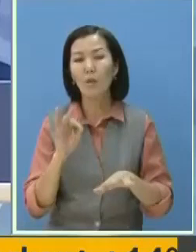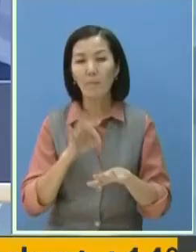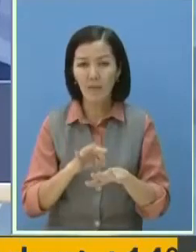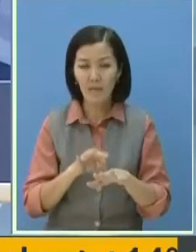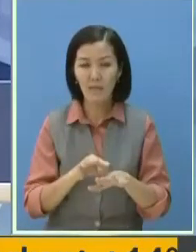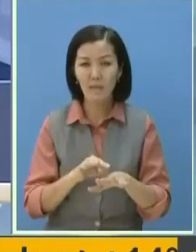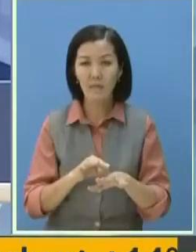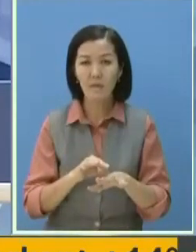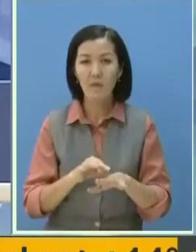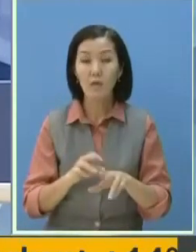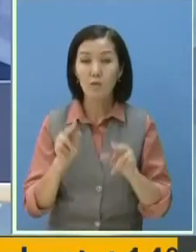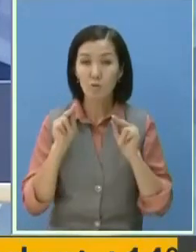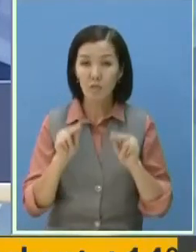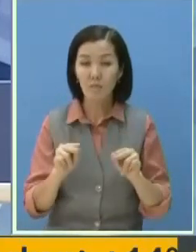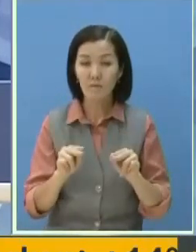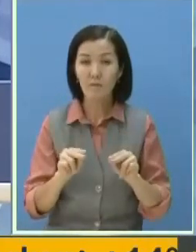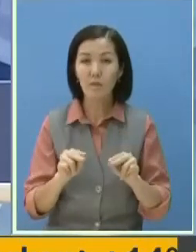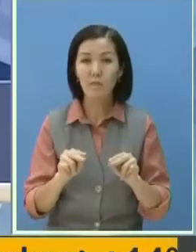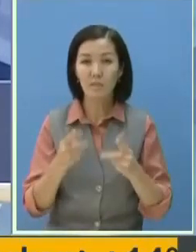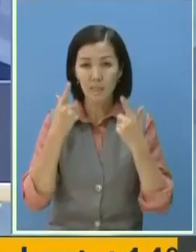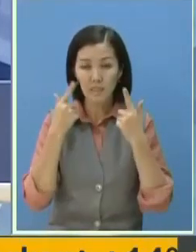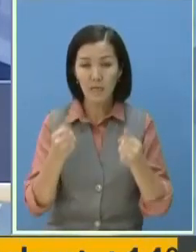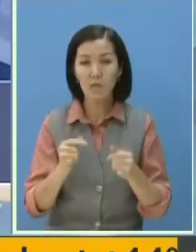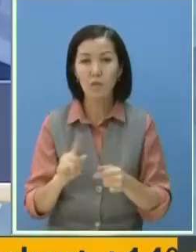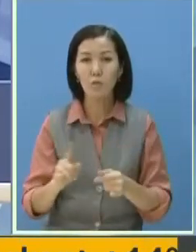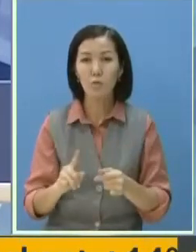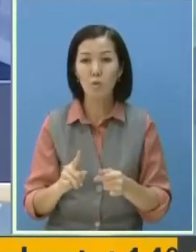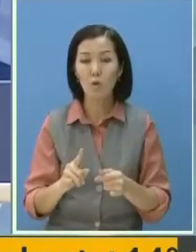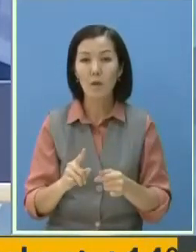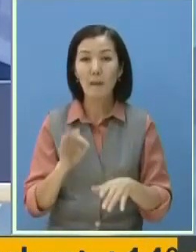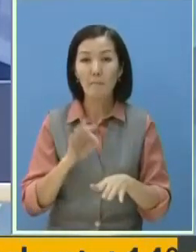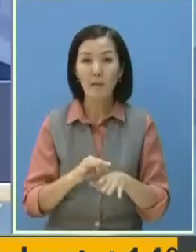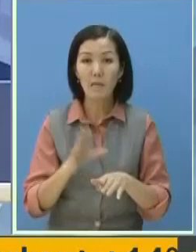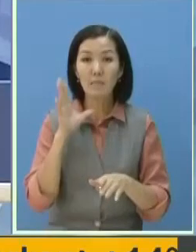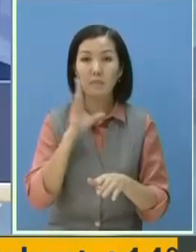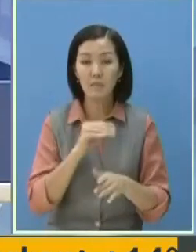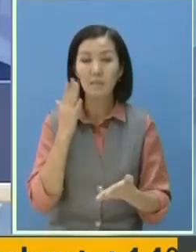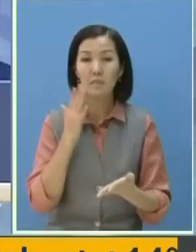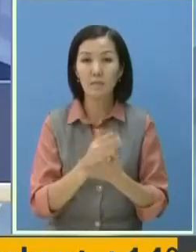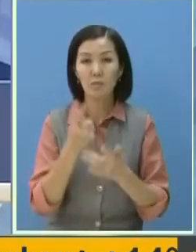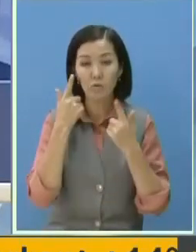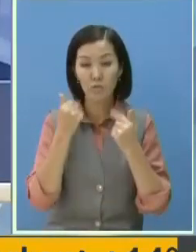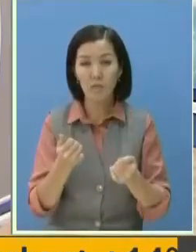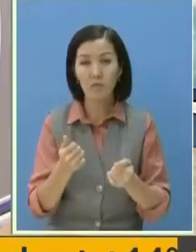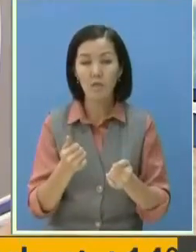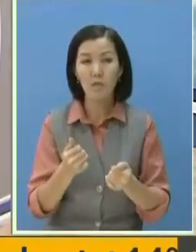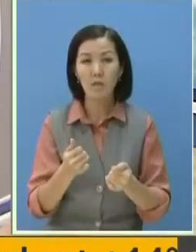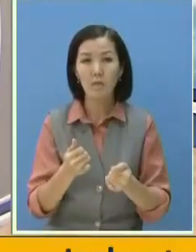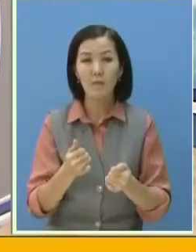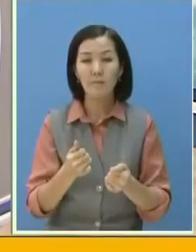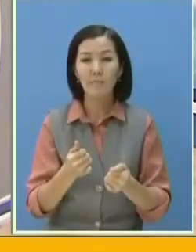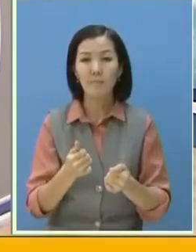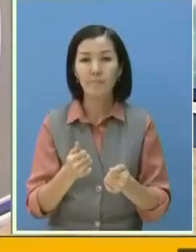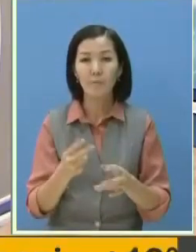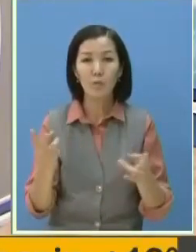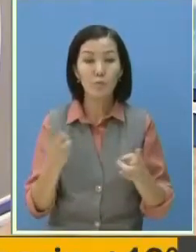то, естественно, ты уже точно знаешь, что высока вероятность заболеть. Естественно, нужно те же самые меры.